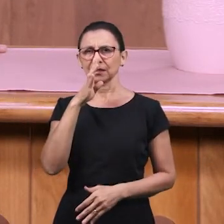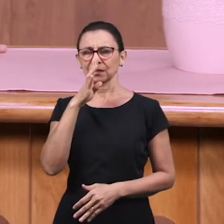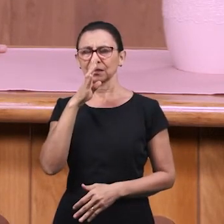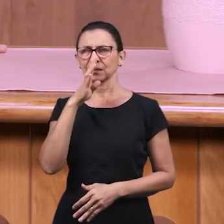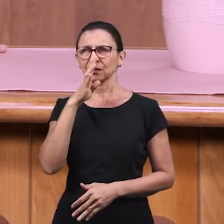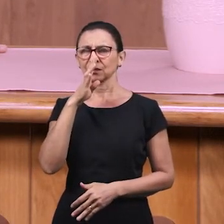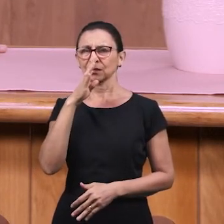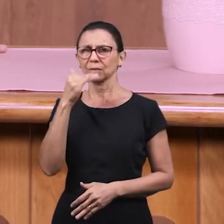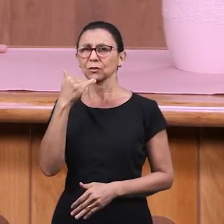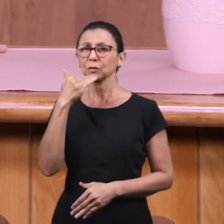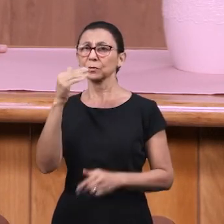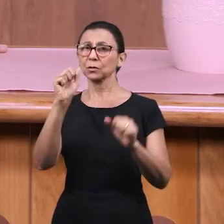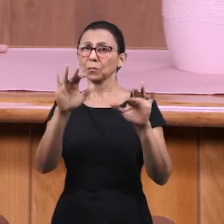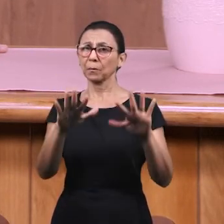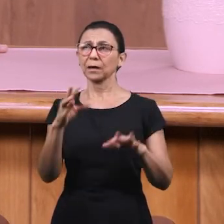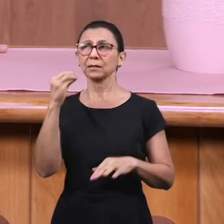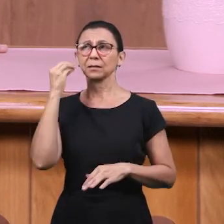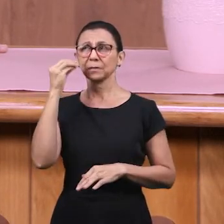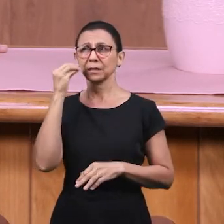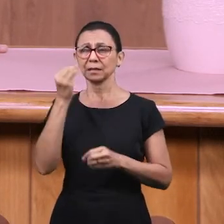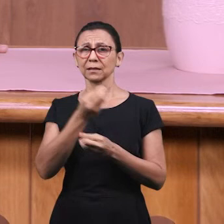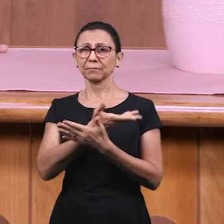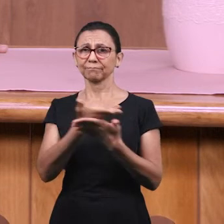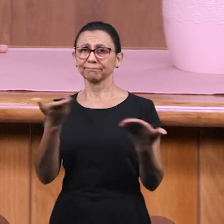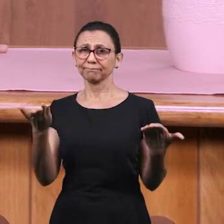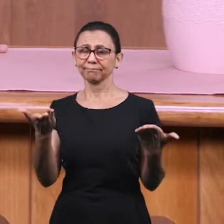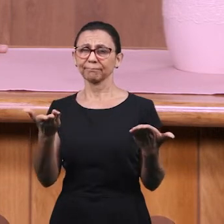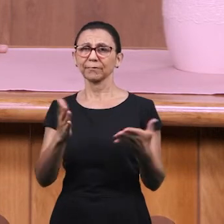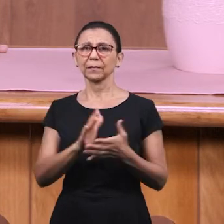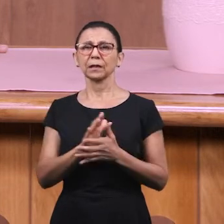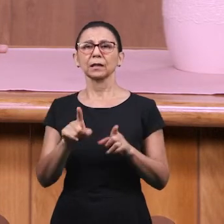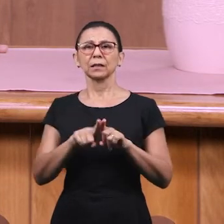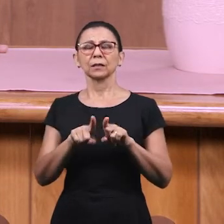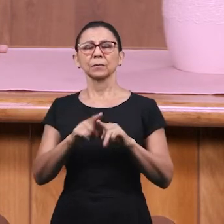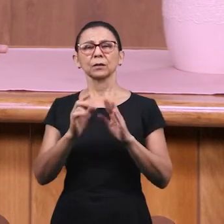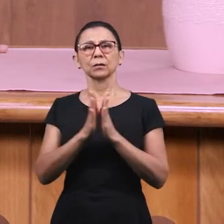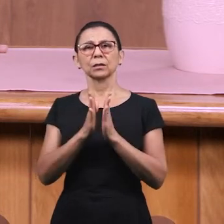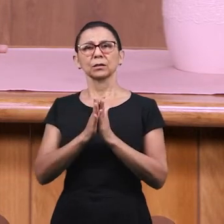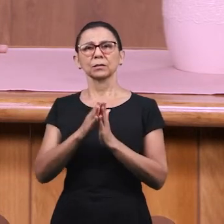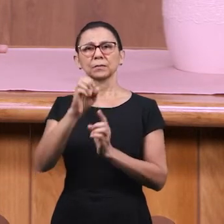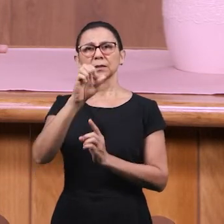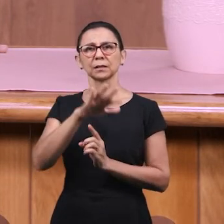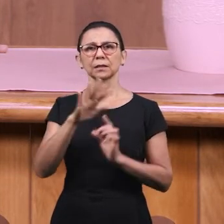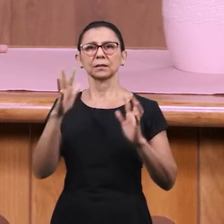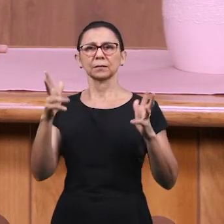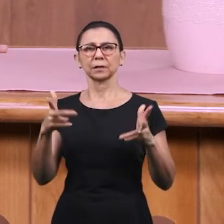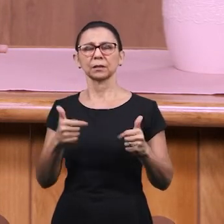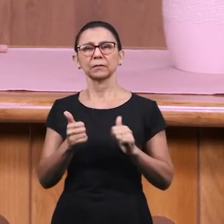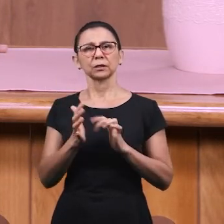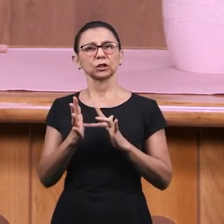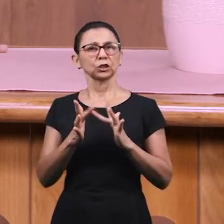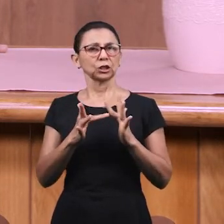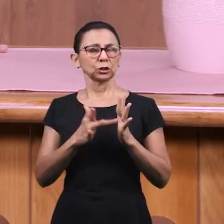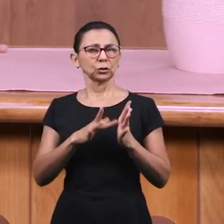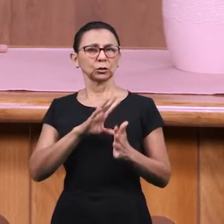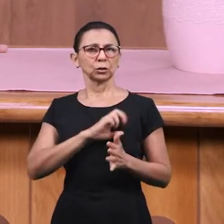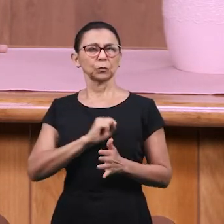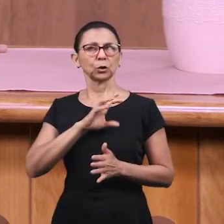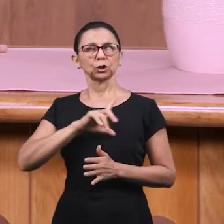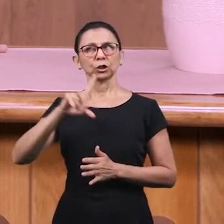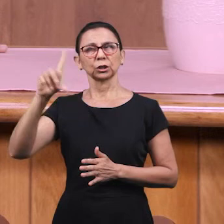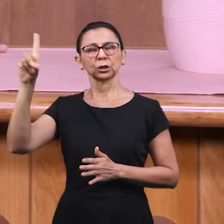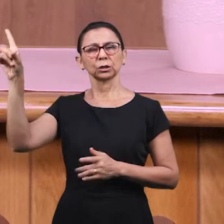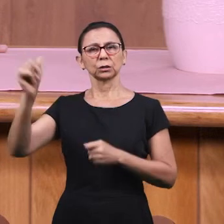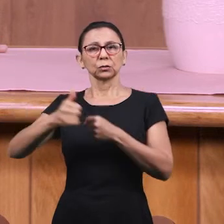впервые может быть с нами. Благослови, дай опыт с того. И во имя Твое мы исповедуем благодать Господа Иисуса, любовь Бога Отца